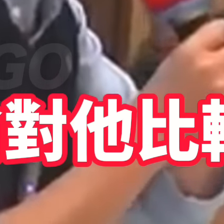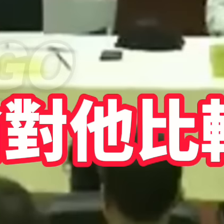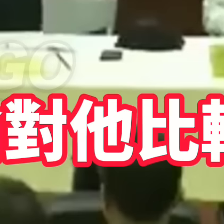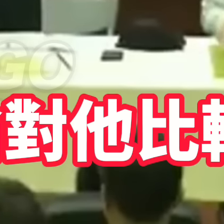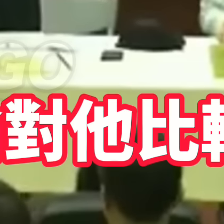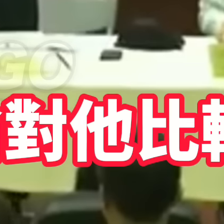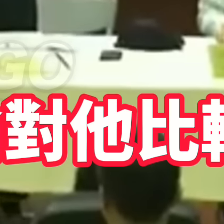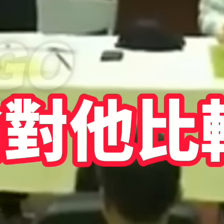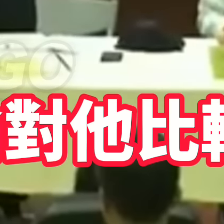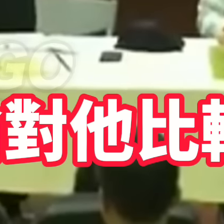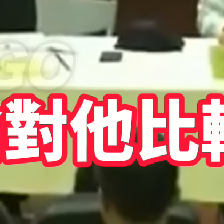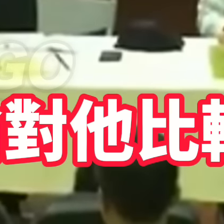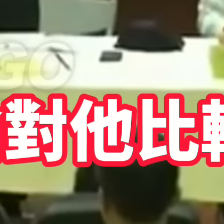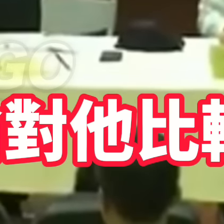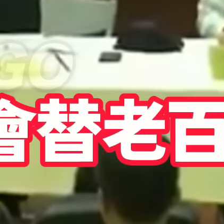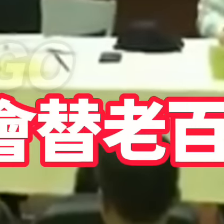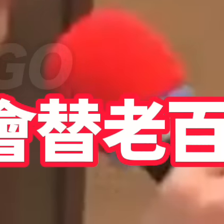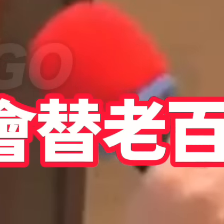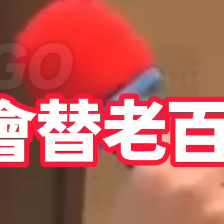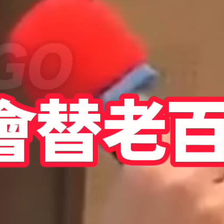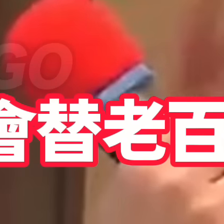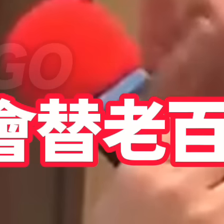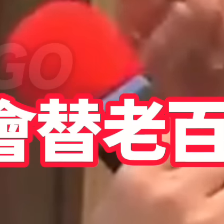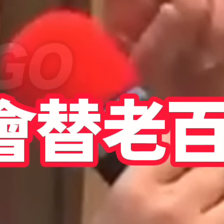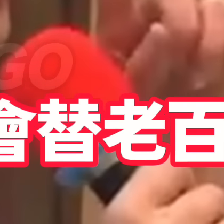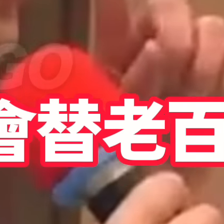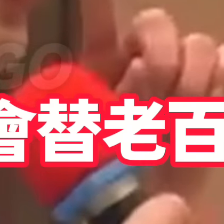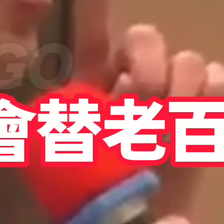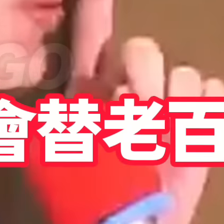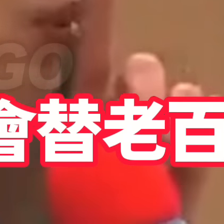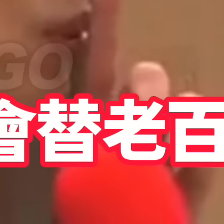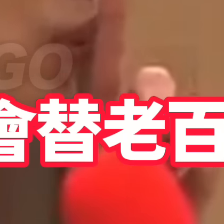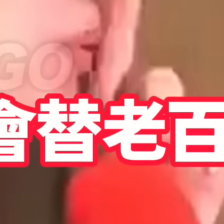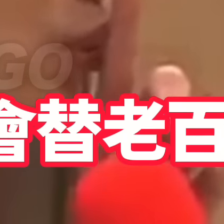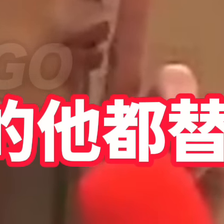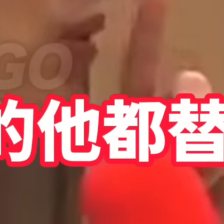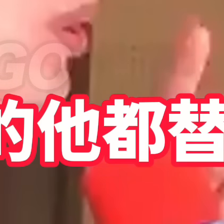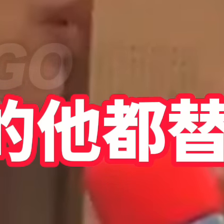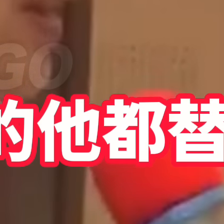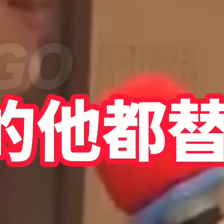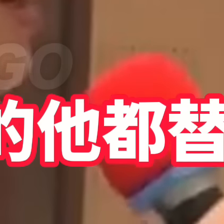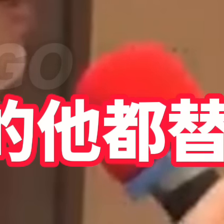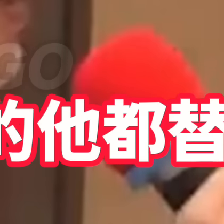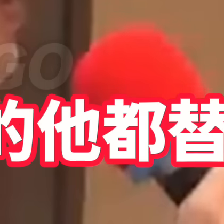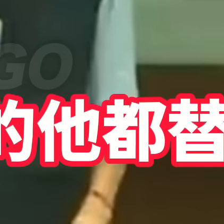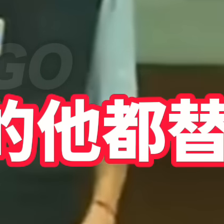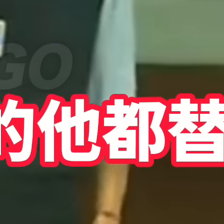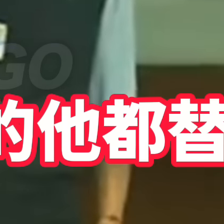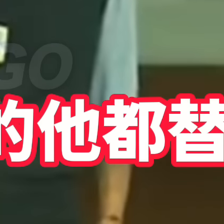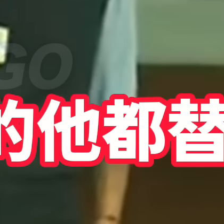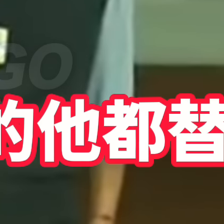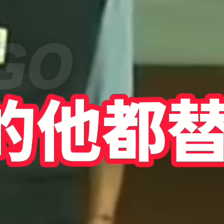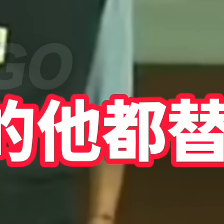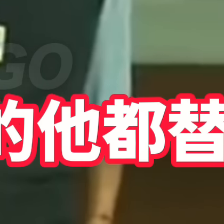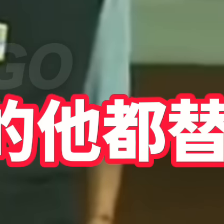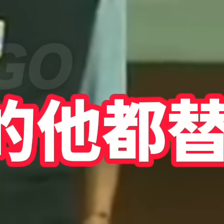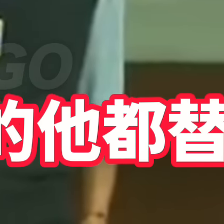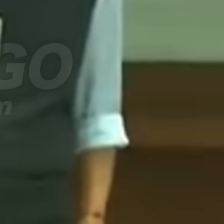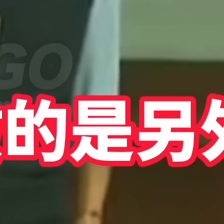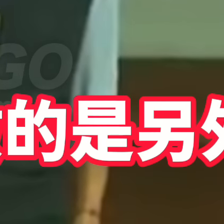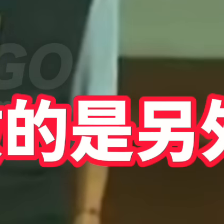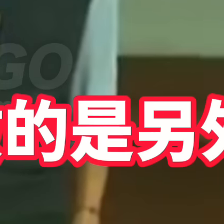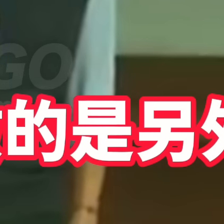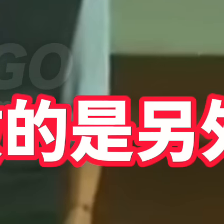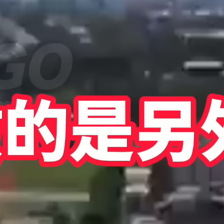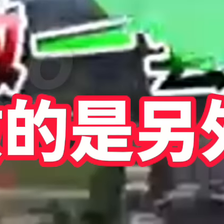瑜他比较亲民，而且会替老百姓想。啊，伊嘛讲的，伊拢替百姓想，